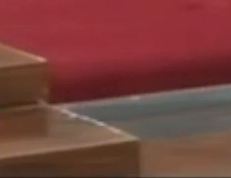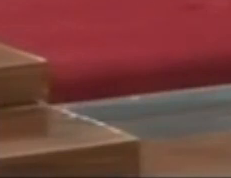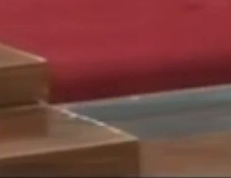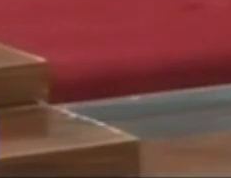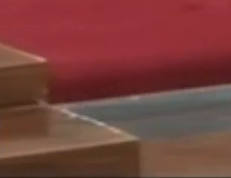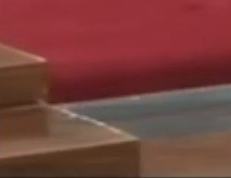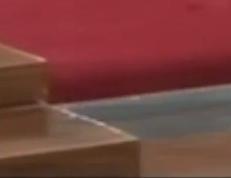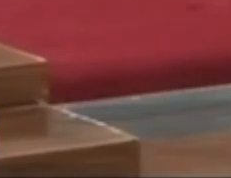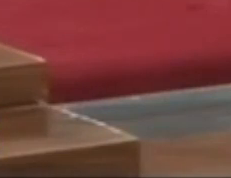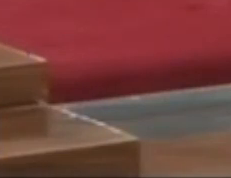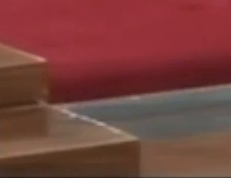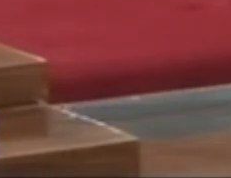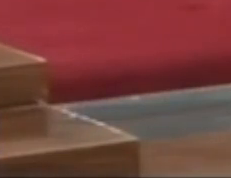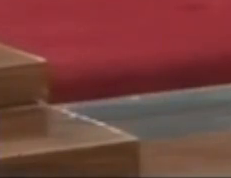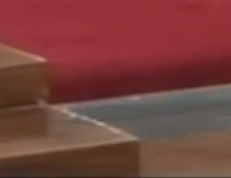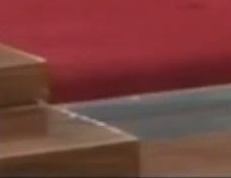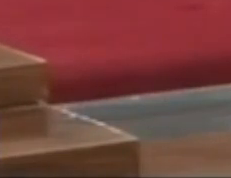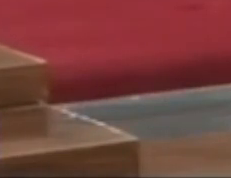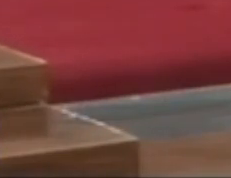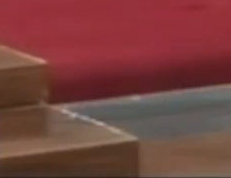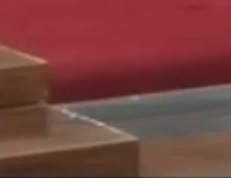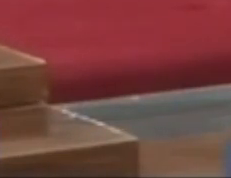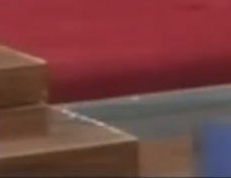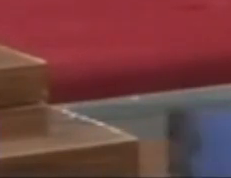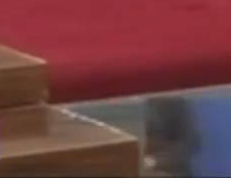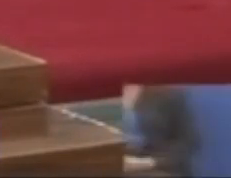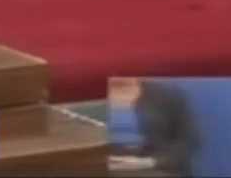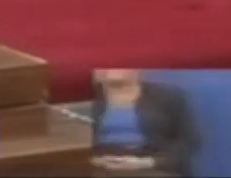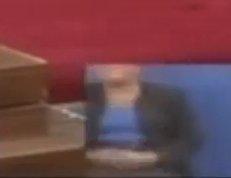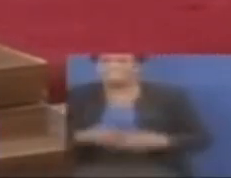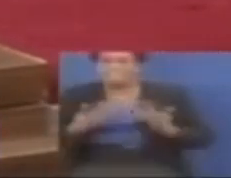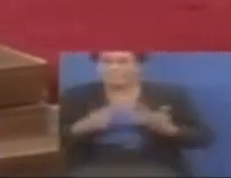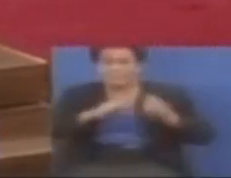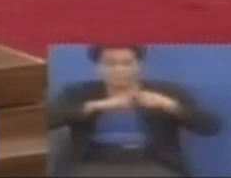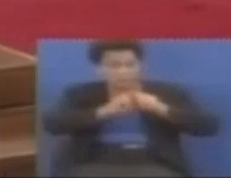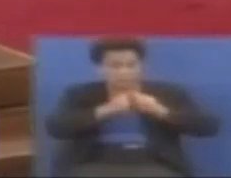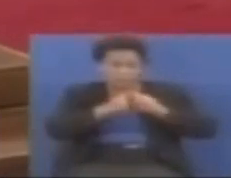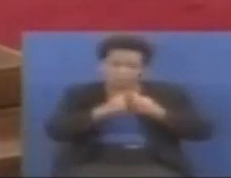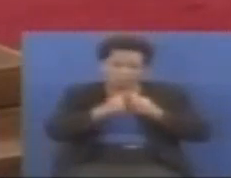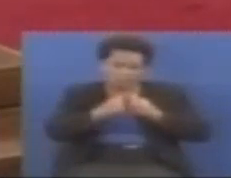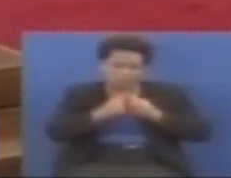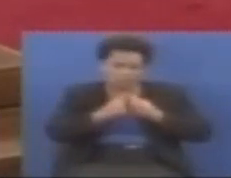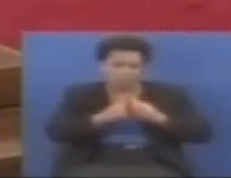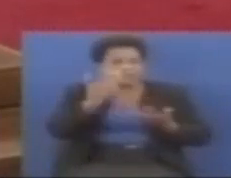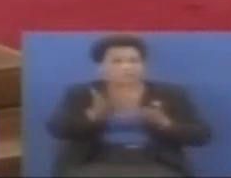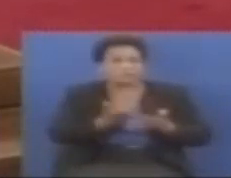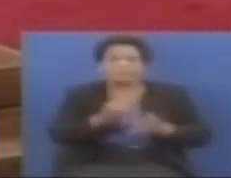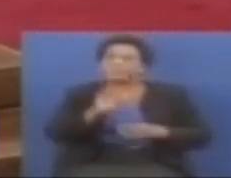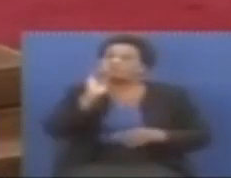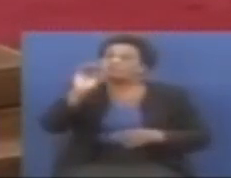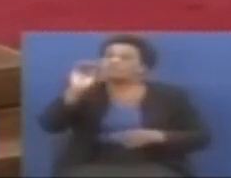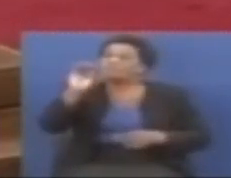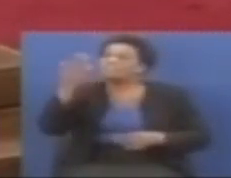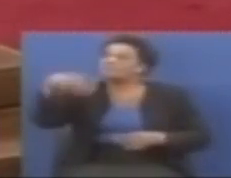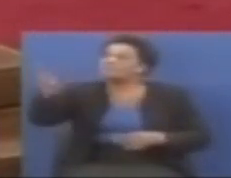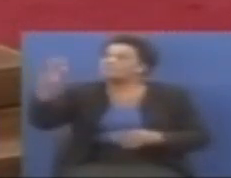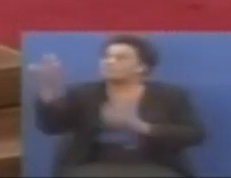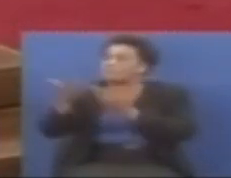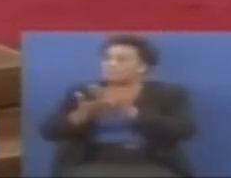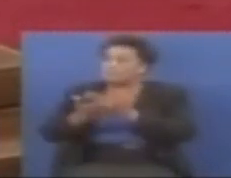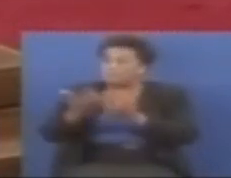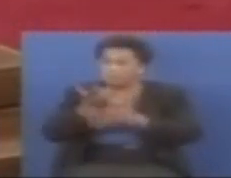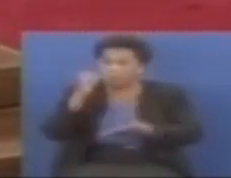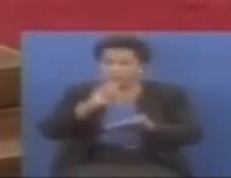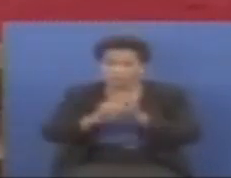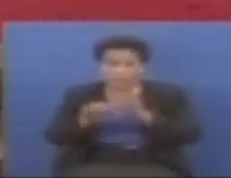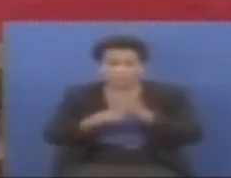ya chakula, sisi mkoa wa Kagera tunalima mazao ya matunda, mazao ya maparachichi.